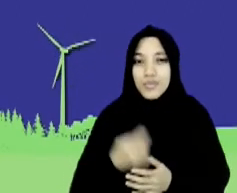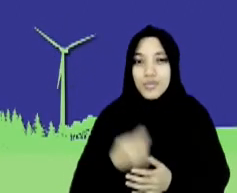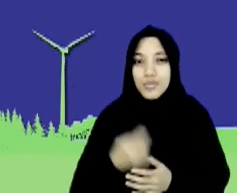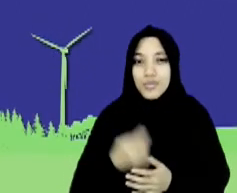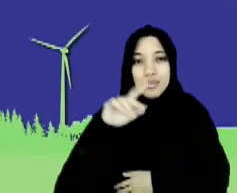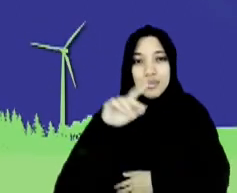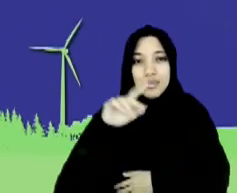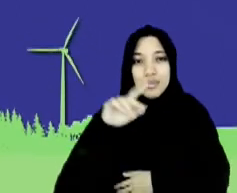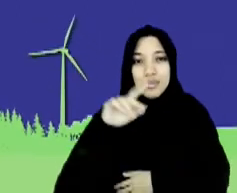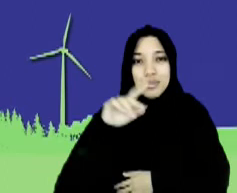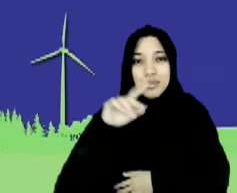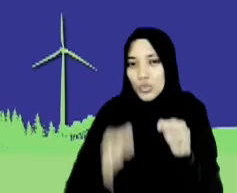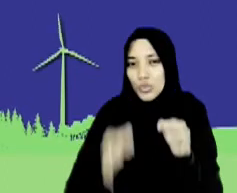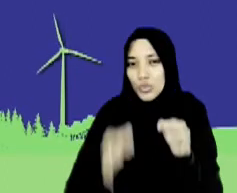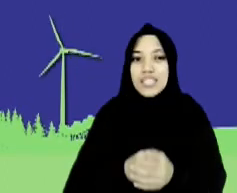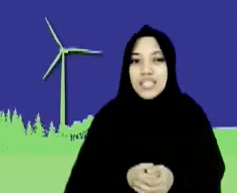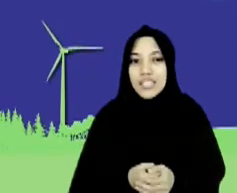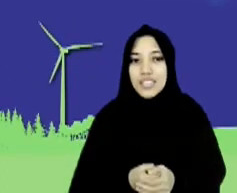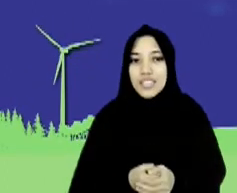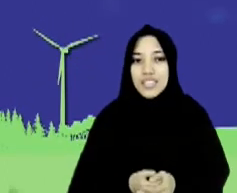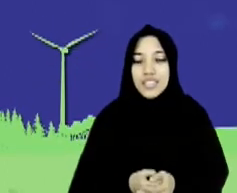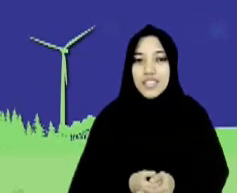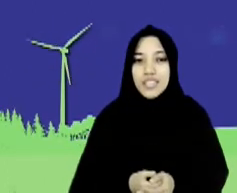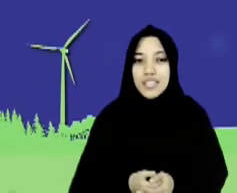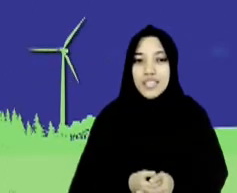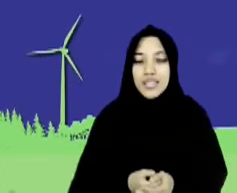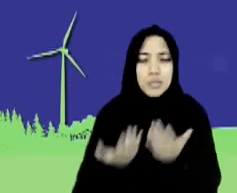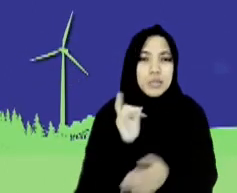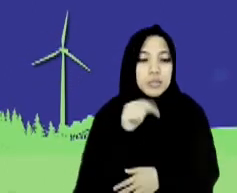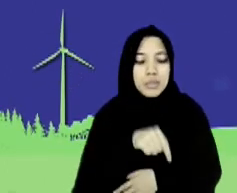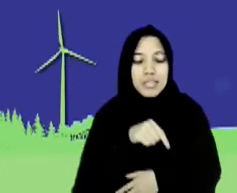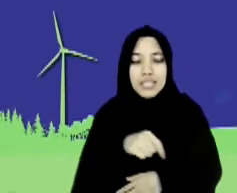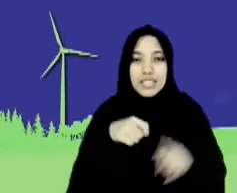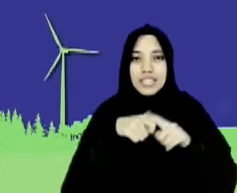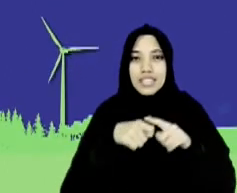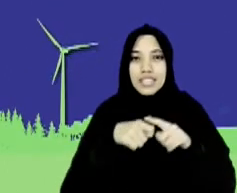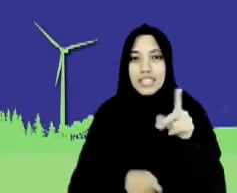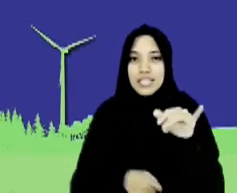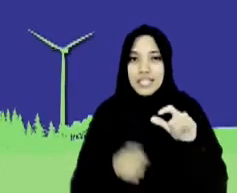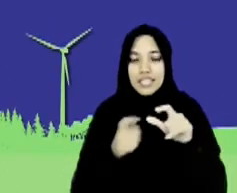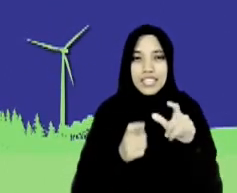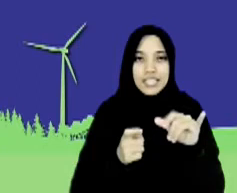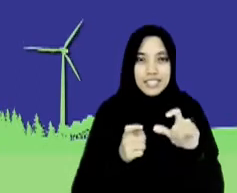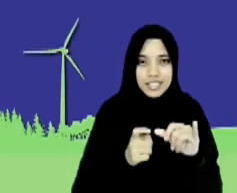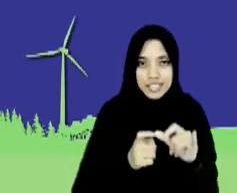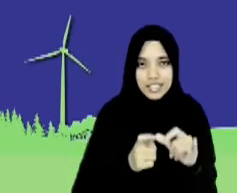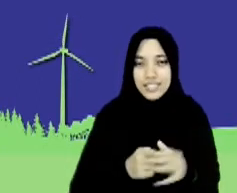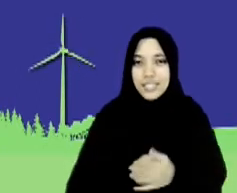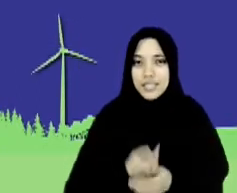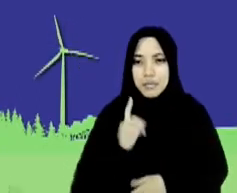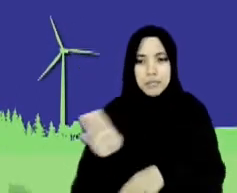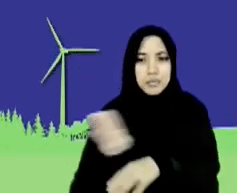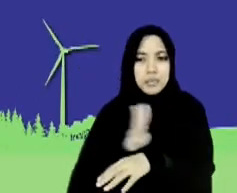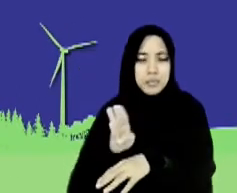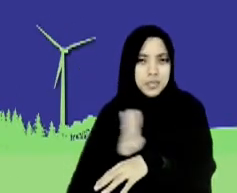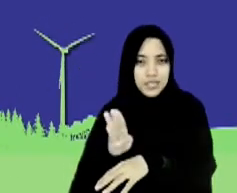to this Eh bisa dikatakan climate Crisis because eh yang namanya the business business players